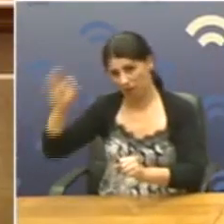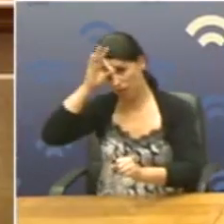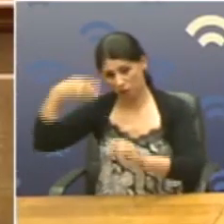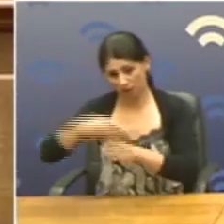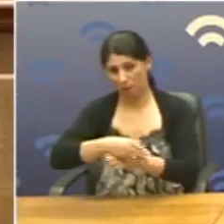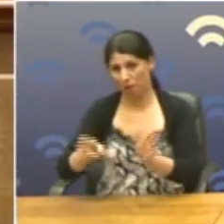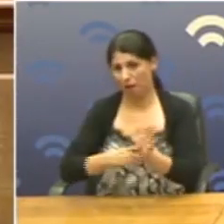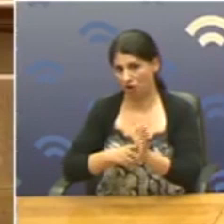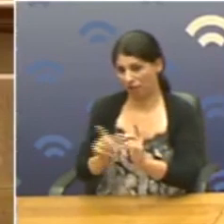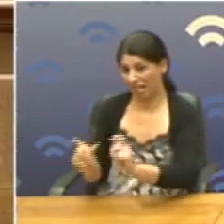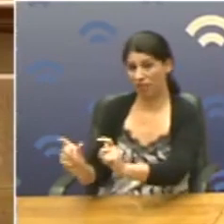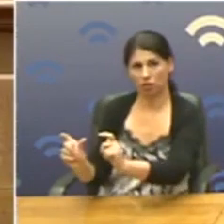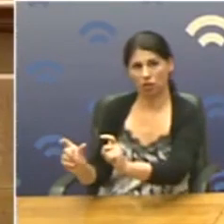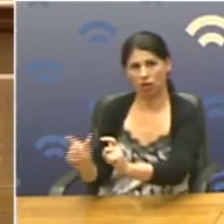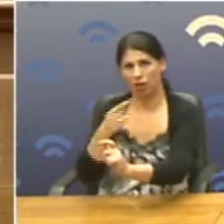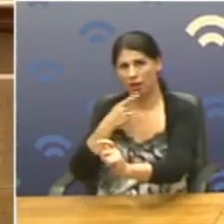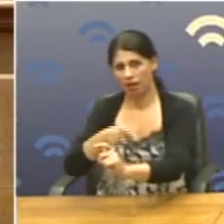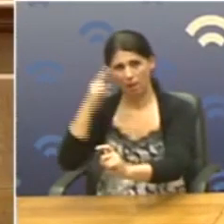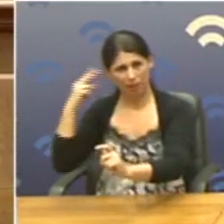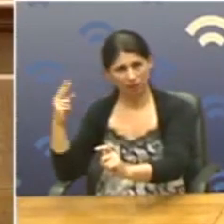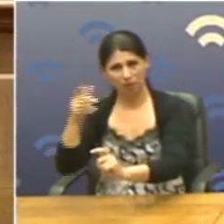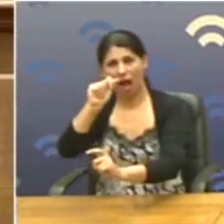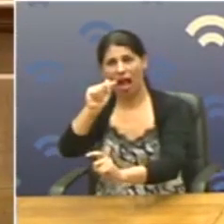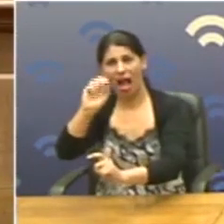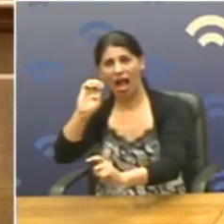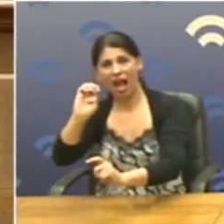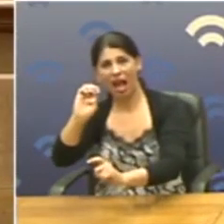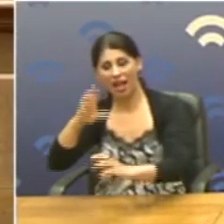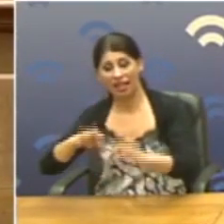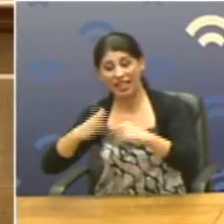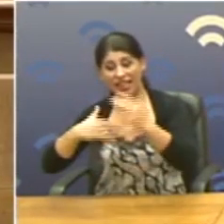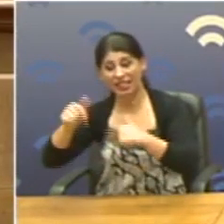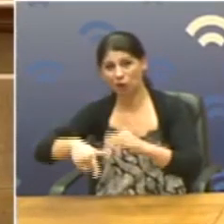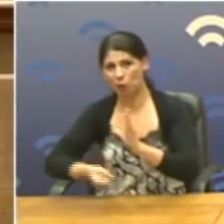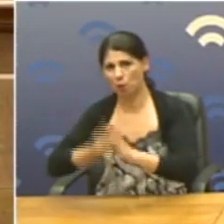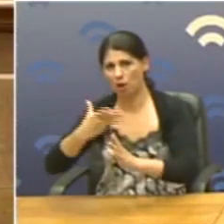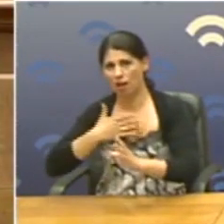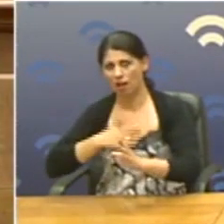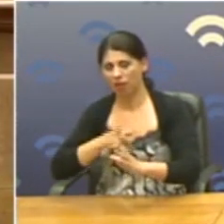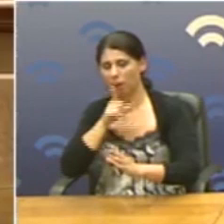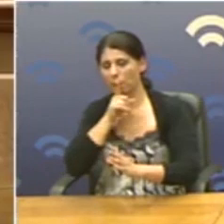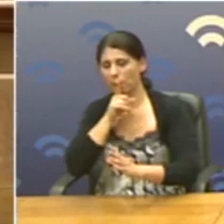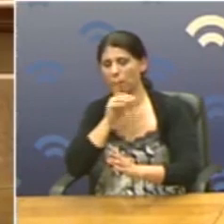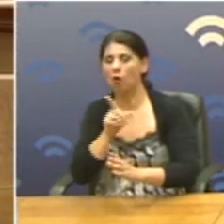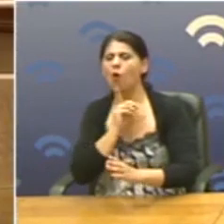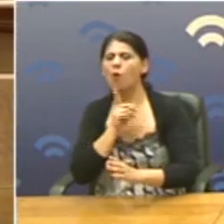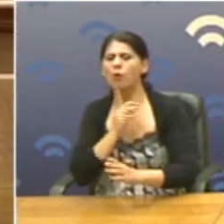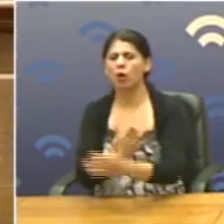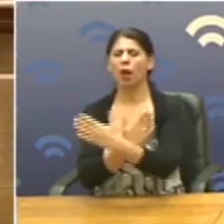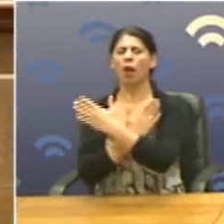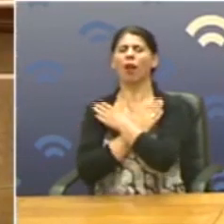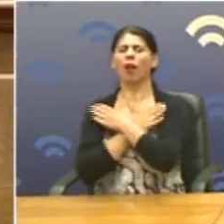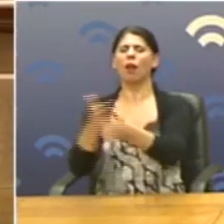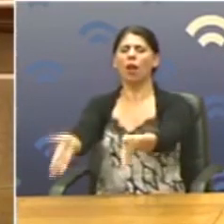στο Πανεπιστήμιο Ανώνυμη Εταιρεία που φτιάχνετε απαιτείται σιγή νεκροταφείου για να εφαρμόζεται